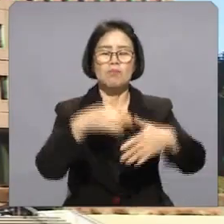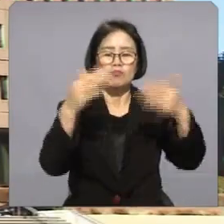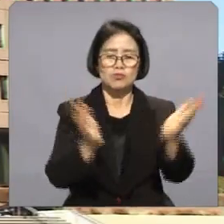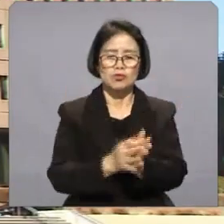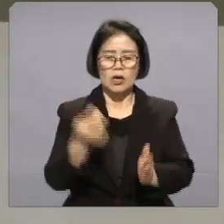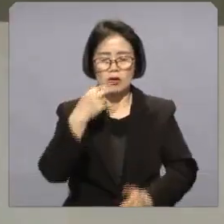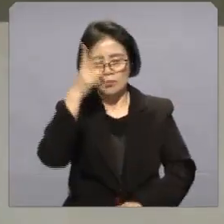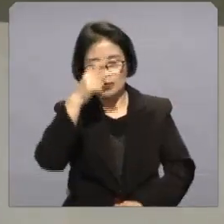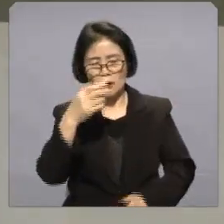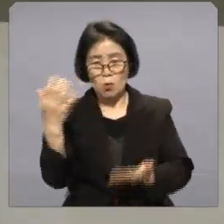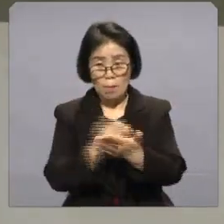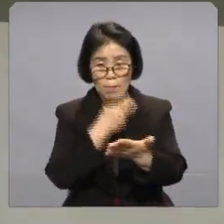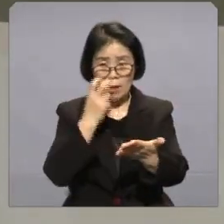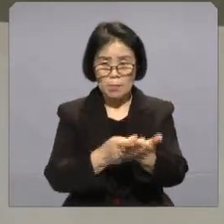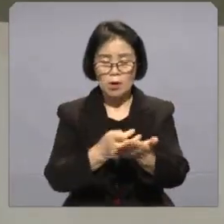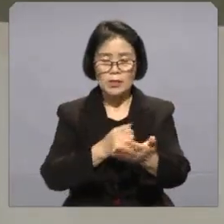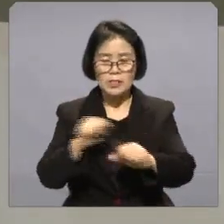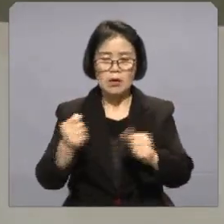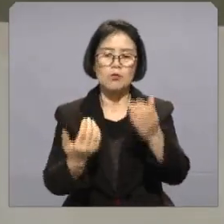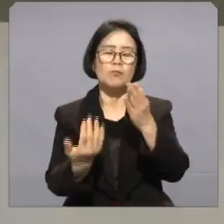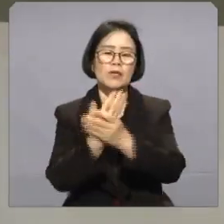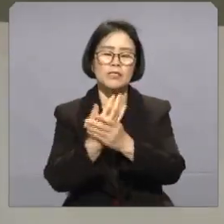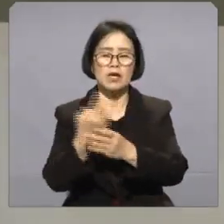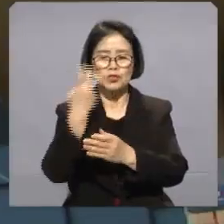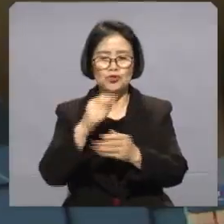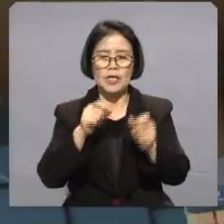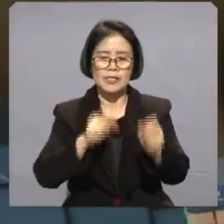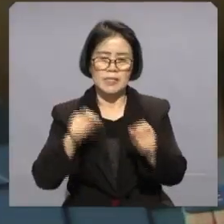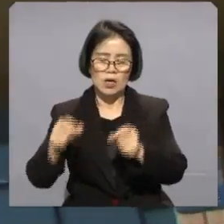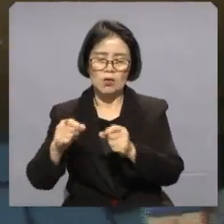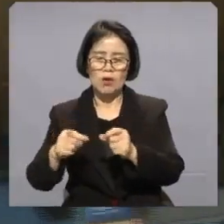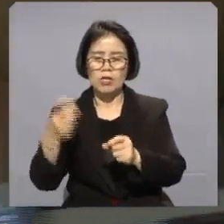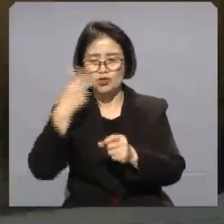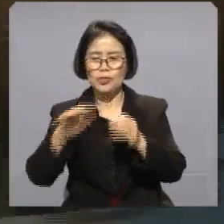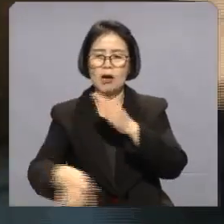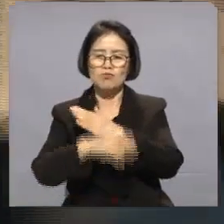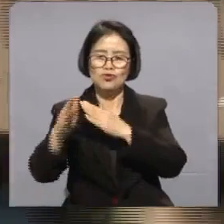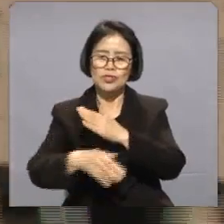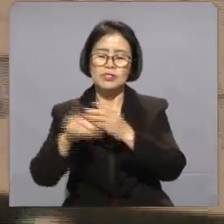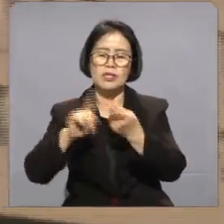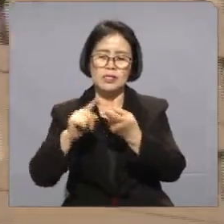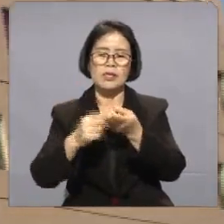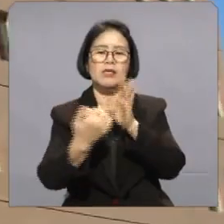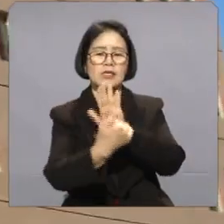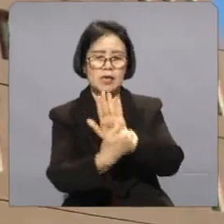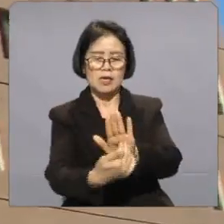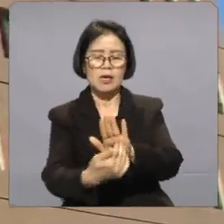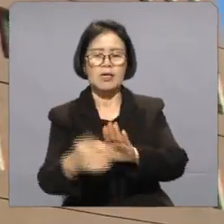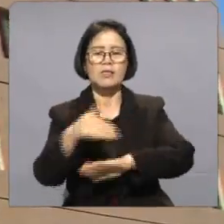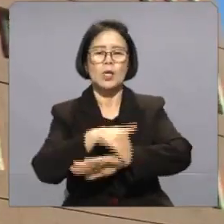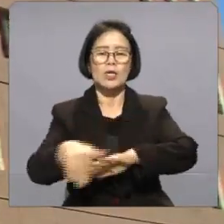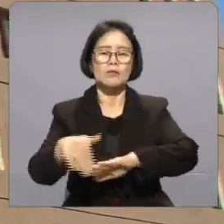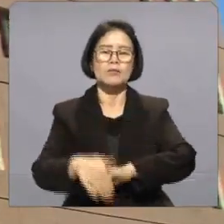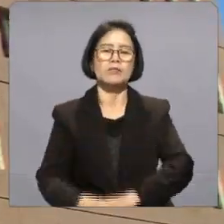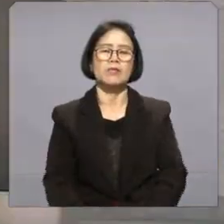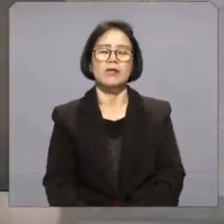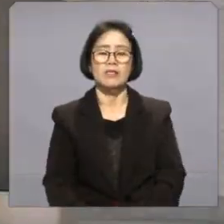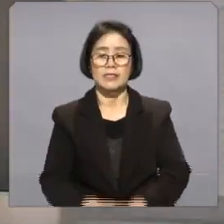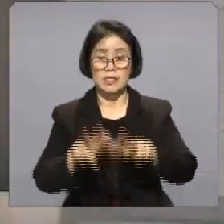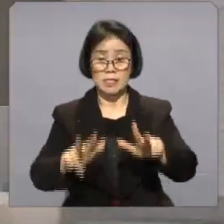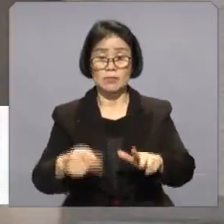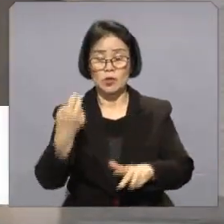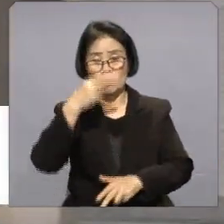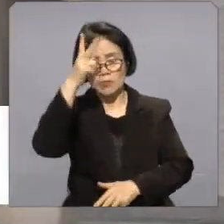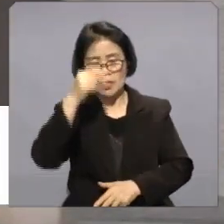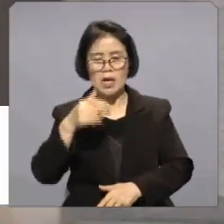검찰은 검수완박법 시행으로 발생한 수사 지연과 부실 수사 문제에 대응해 나갈 계획입니다. 현재도